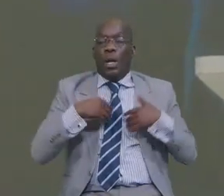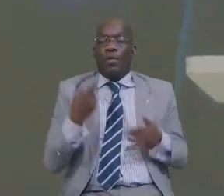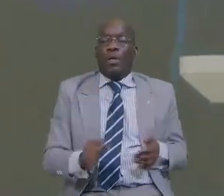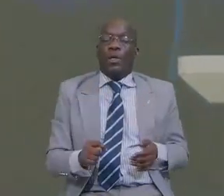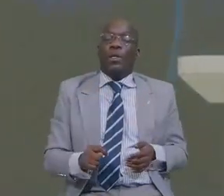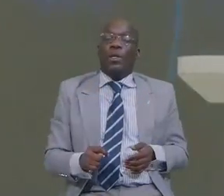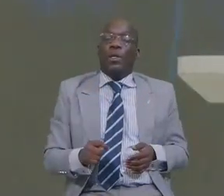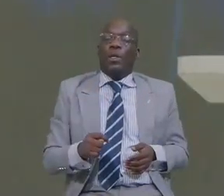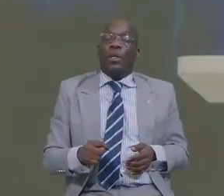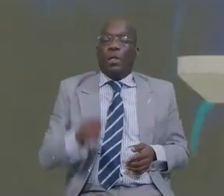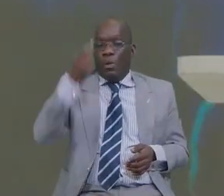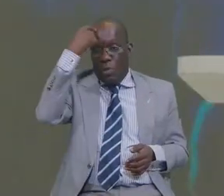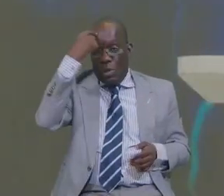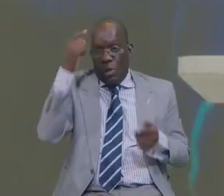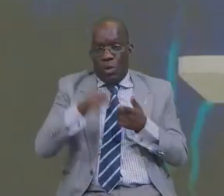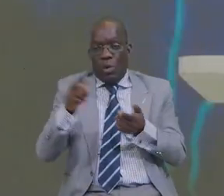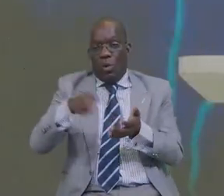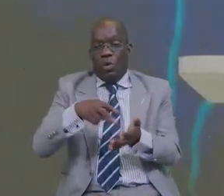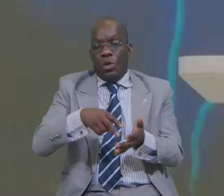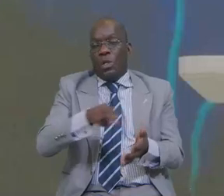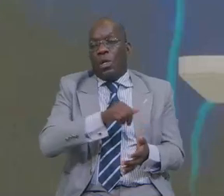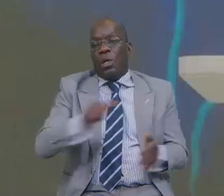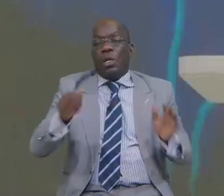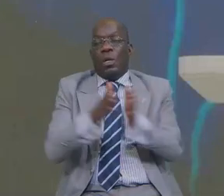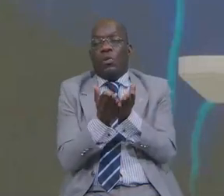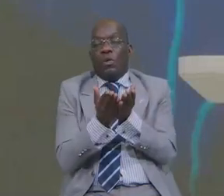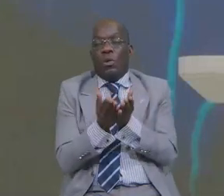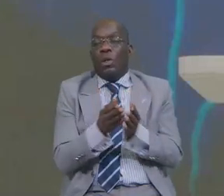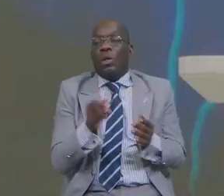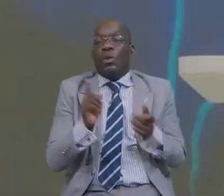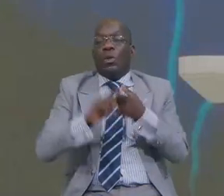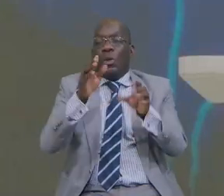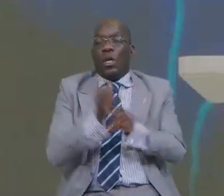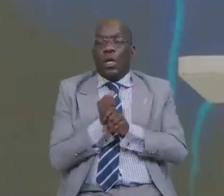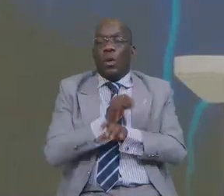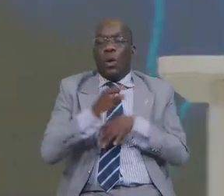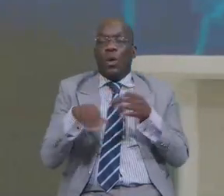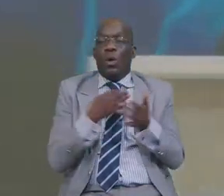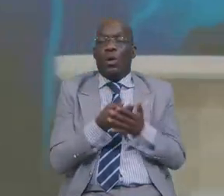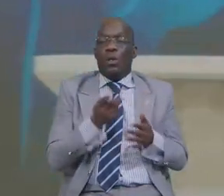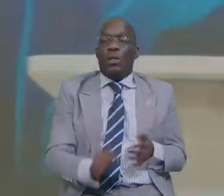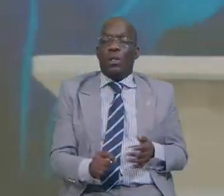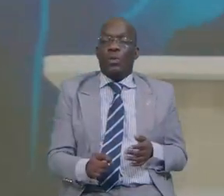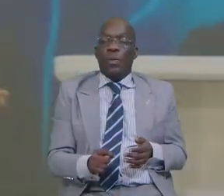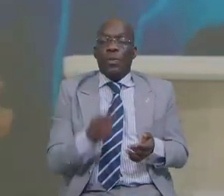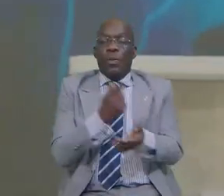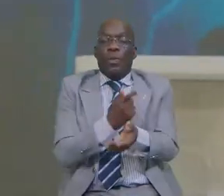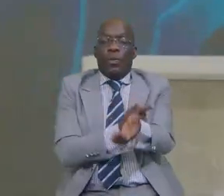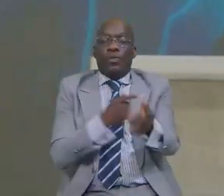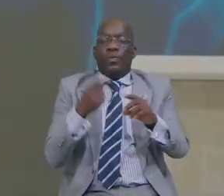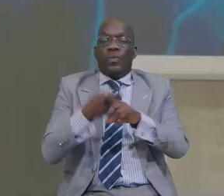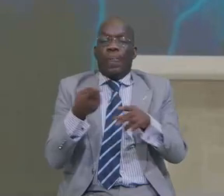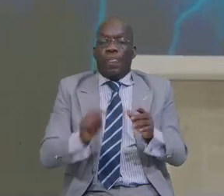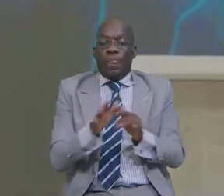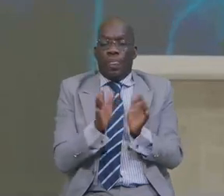lire Shakespeare et nous arrivons à répéter et à recevoir les leçons et les